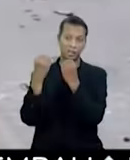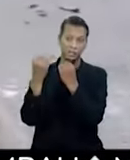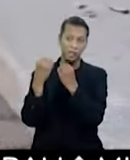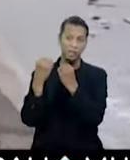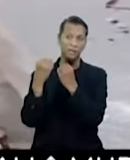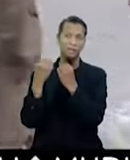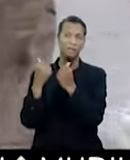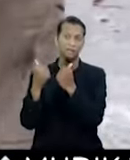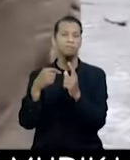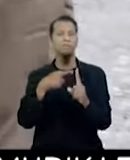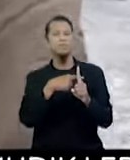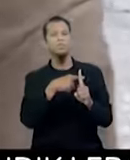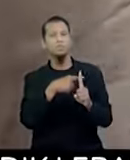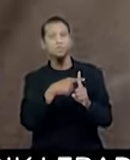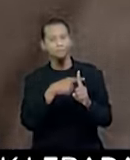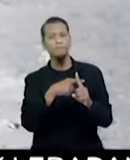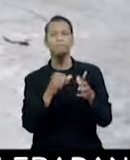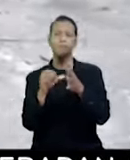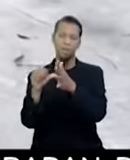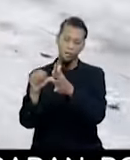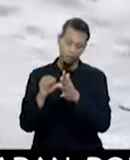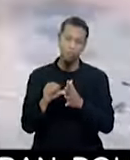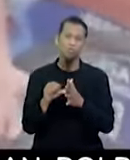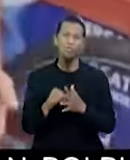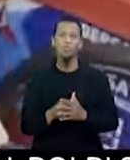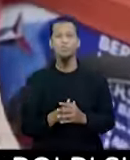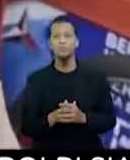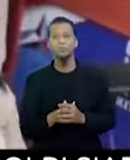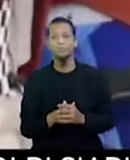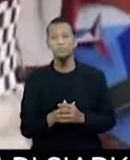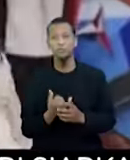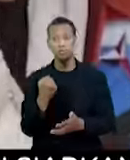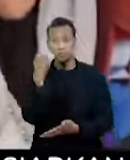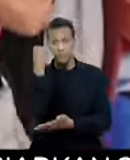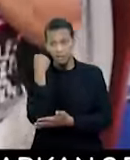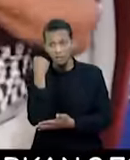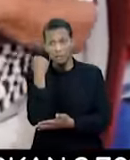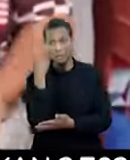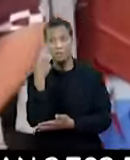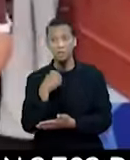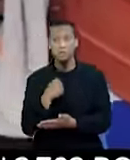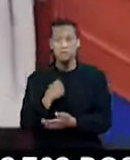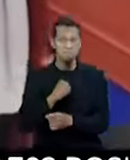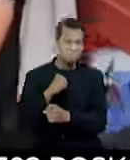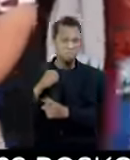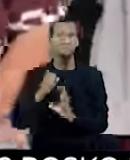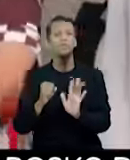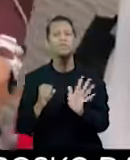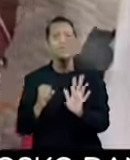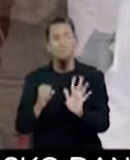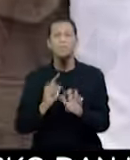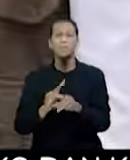positif kita harus tolong menolong ya kita enggak membalas kejahatan dengan kejahatan peka sosial kita Nah